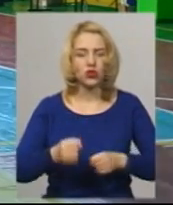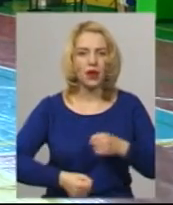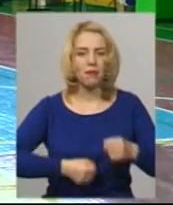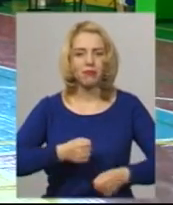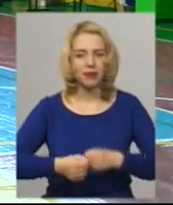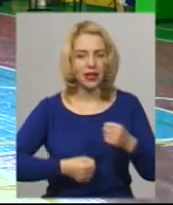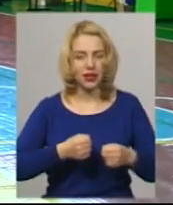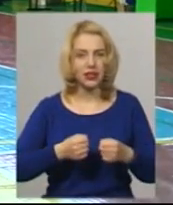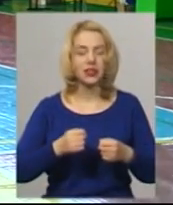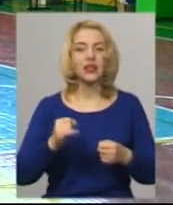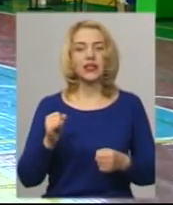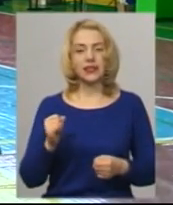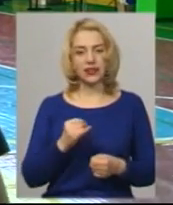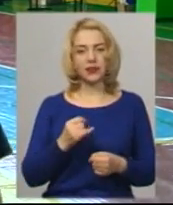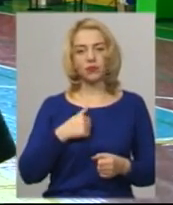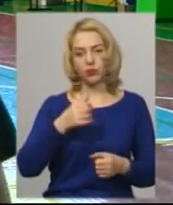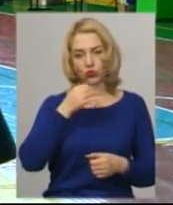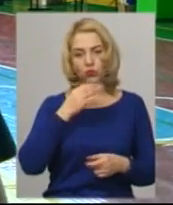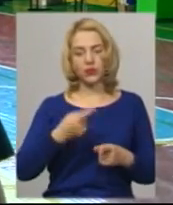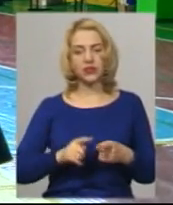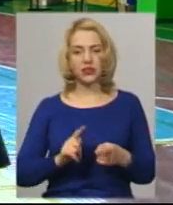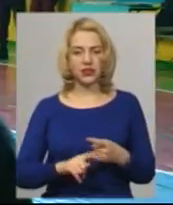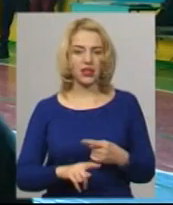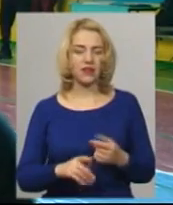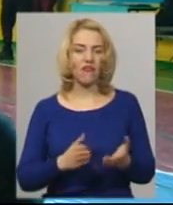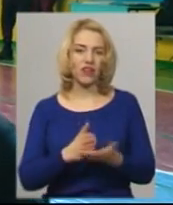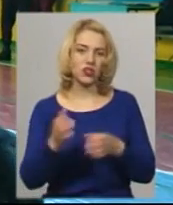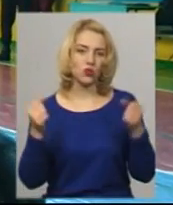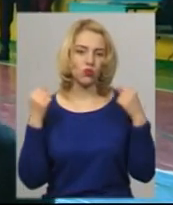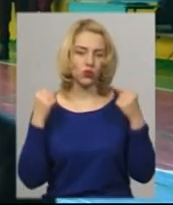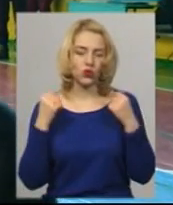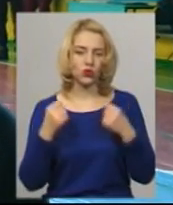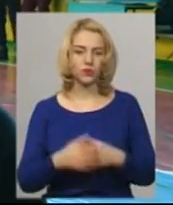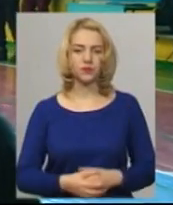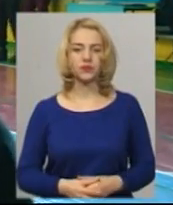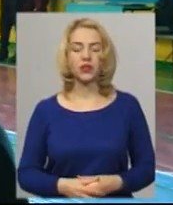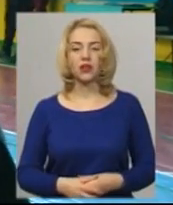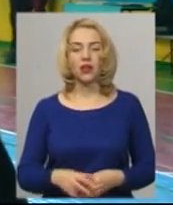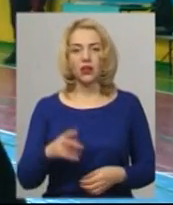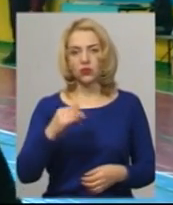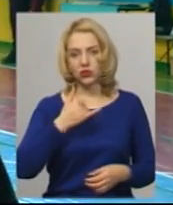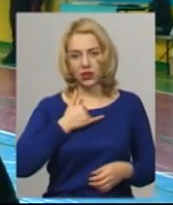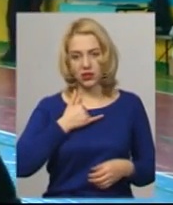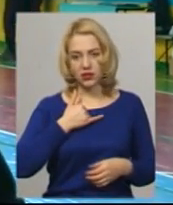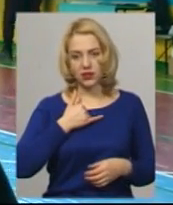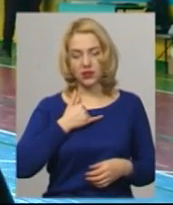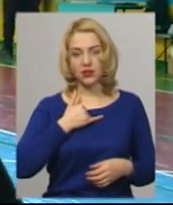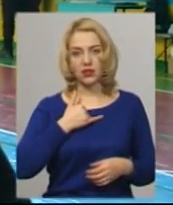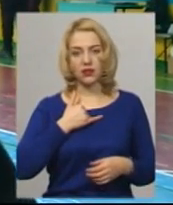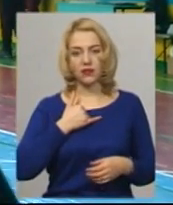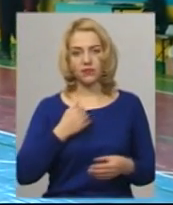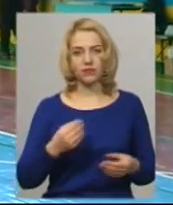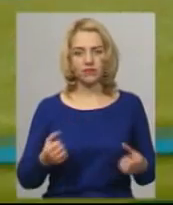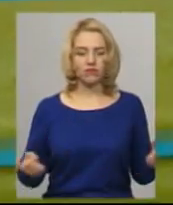і подобається мені ця ігра. Ми були в фіналі, але до нас поставили сильнішу команду